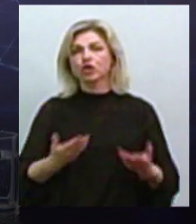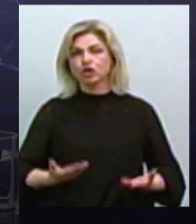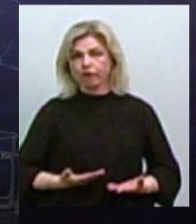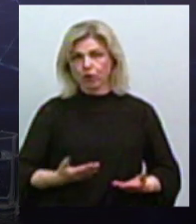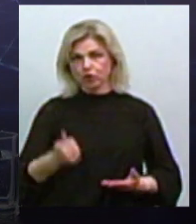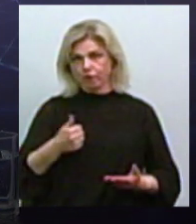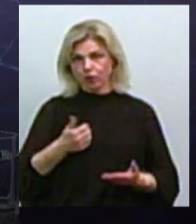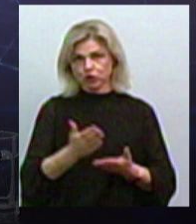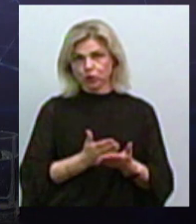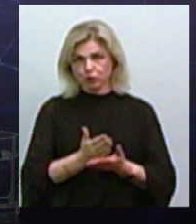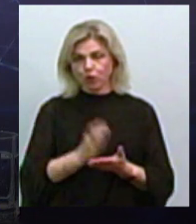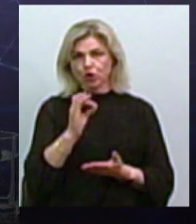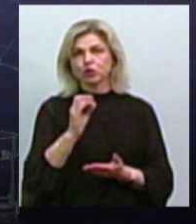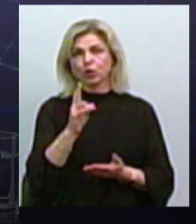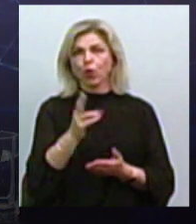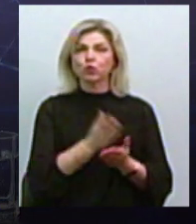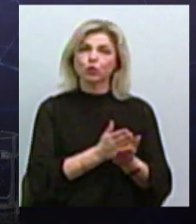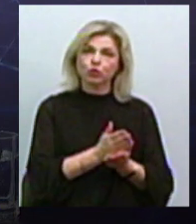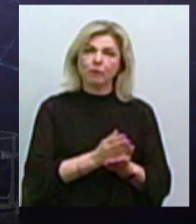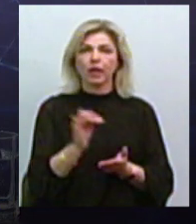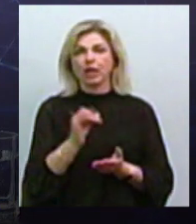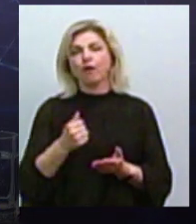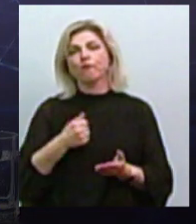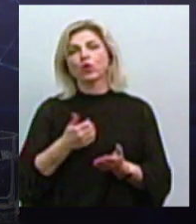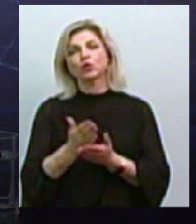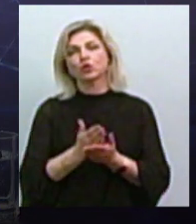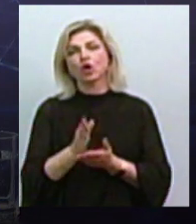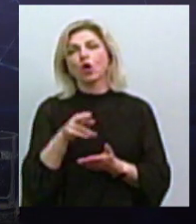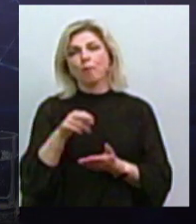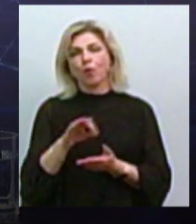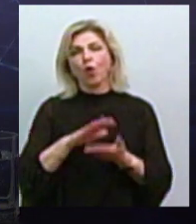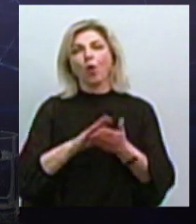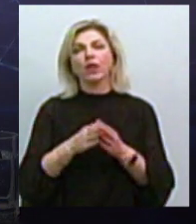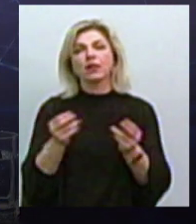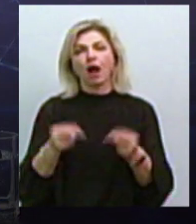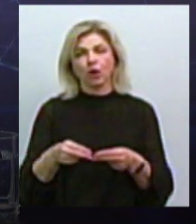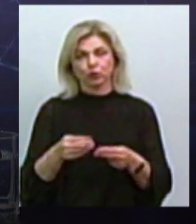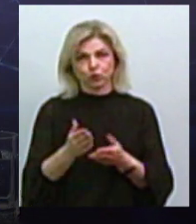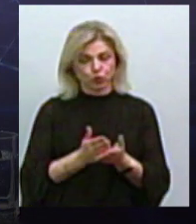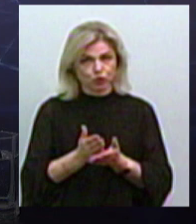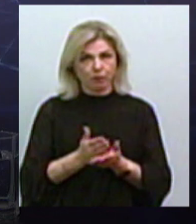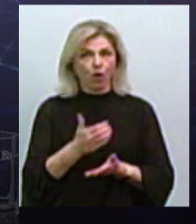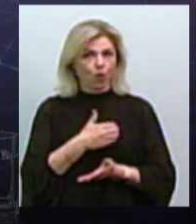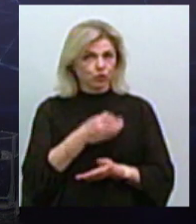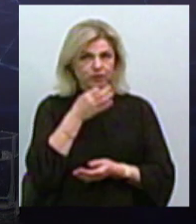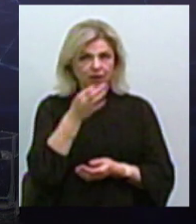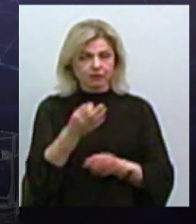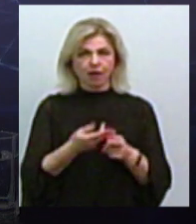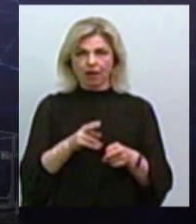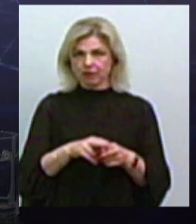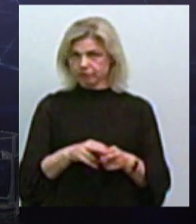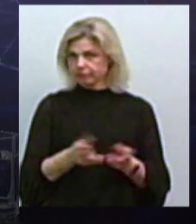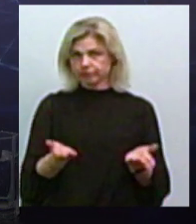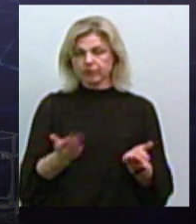взагалі військовослужбовці строкової служби і військовослужбовці контрактної служби. Я хочу сказати, що це